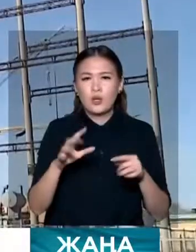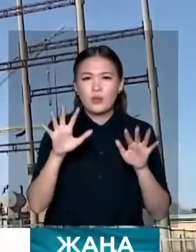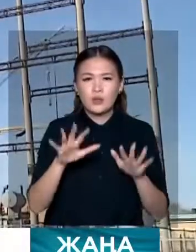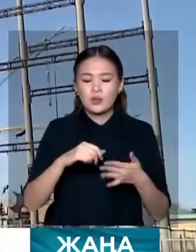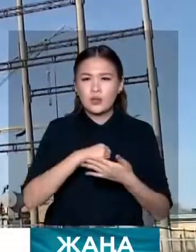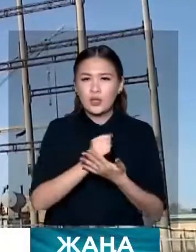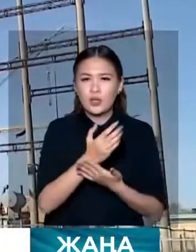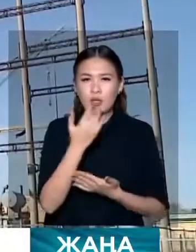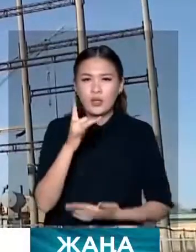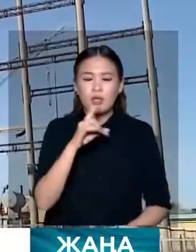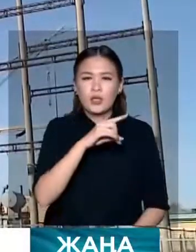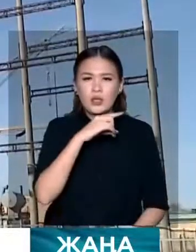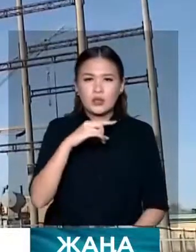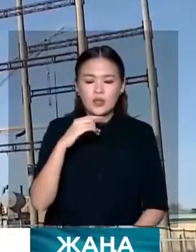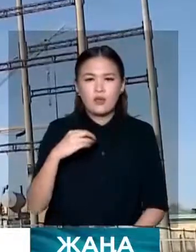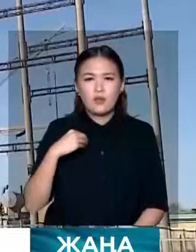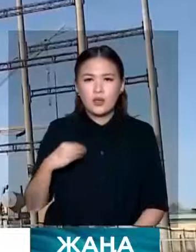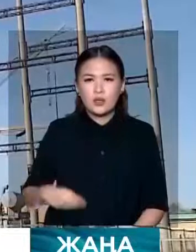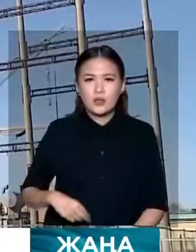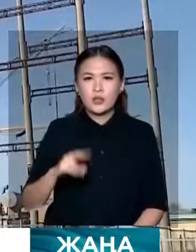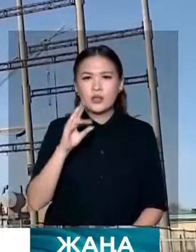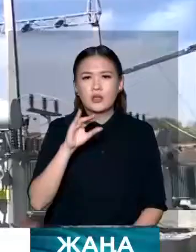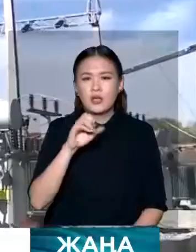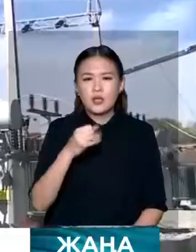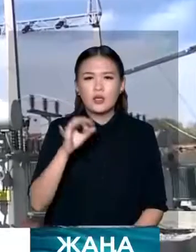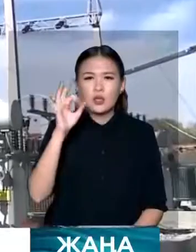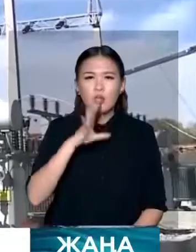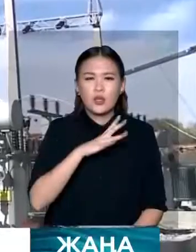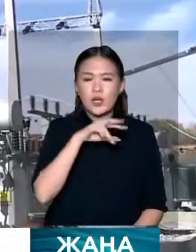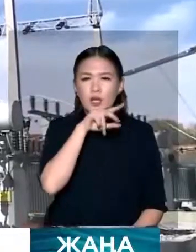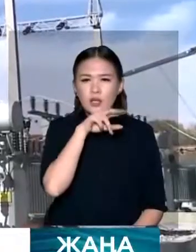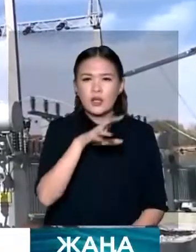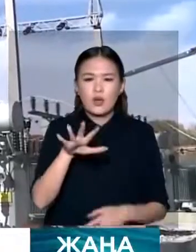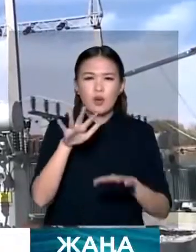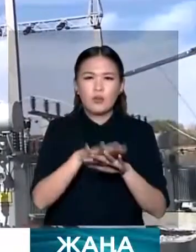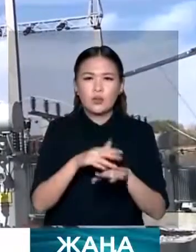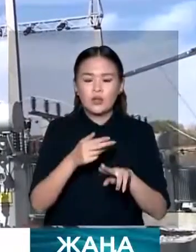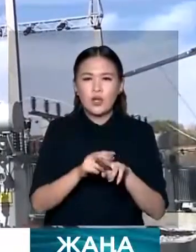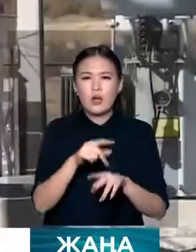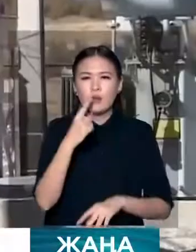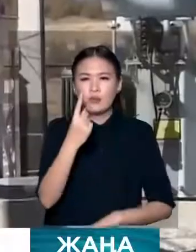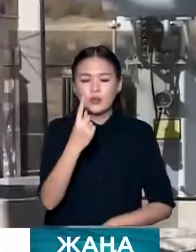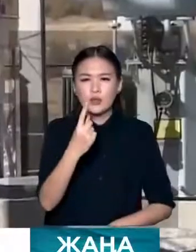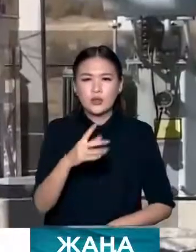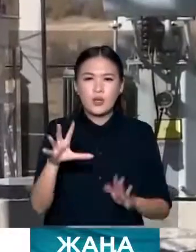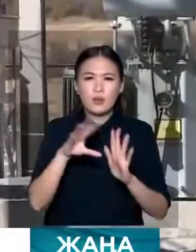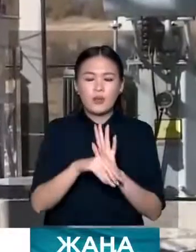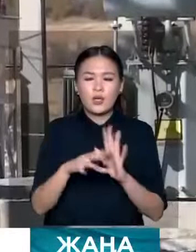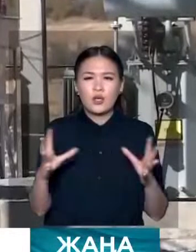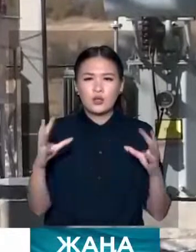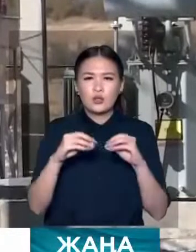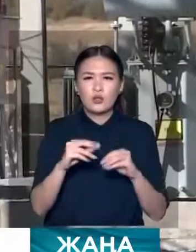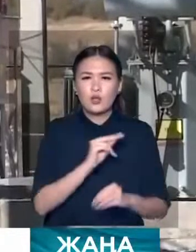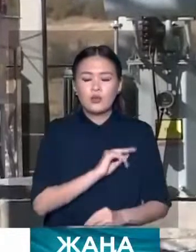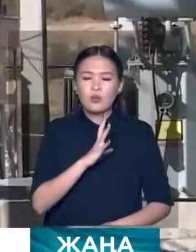бекітілмеген. Оны ресейлік, франциялық, қытайлық және оңтүстік кореялық компаниялар бір консорциумға бірігіп жүзеге асыруда